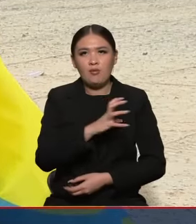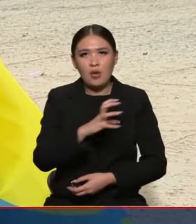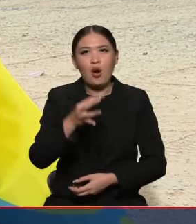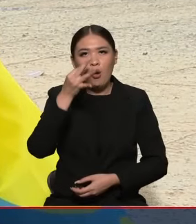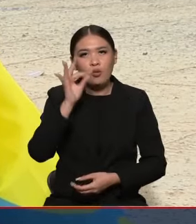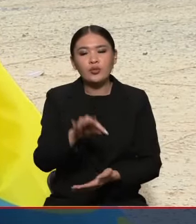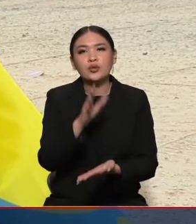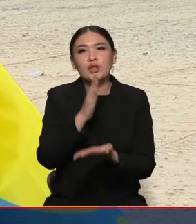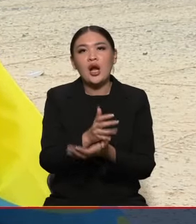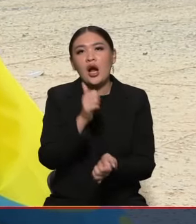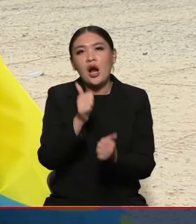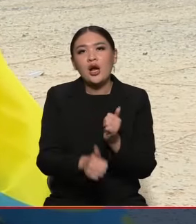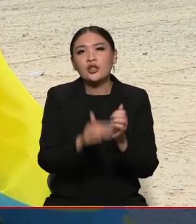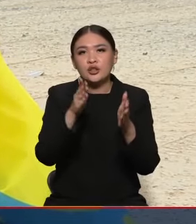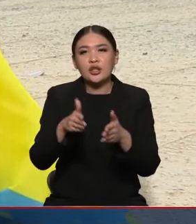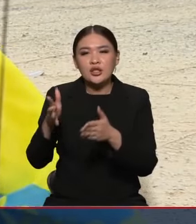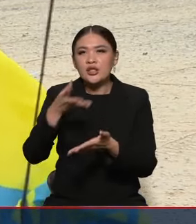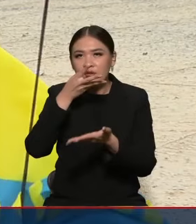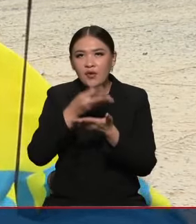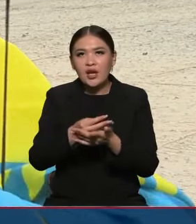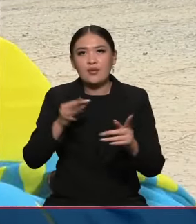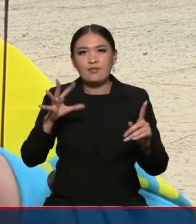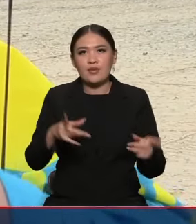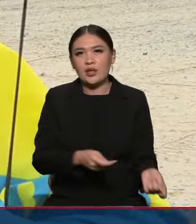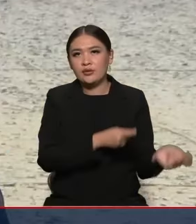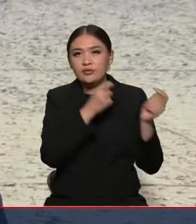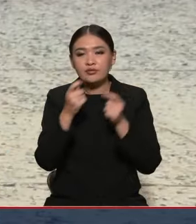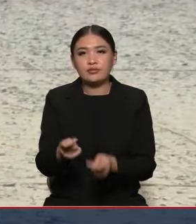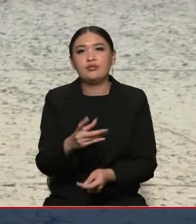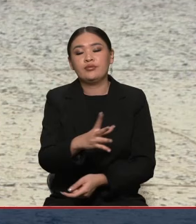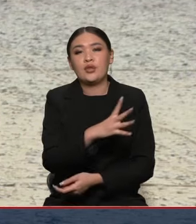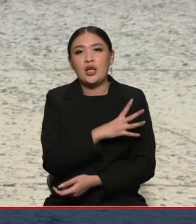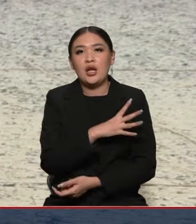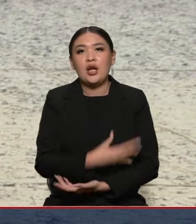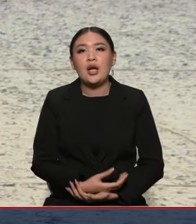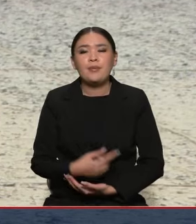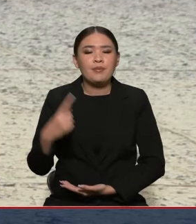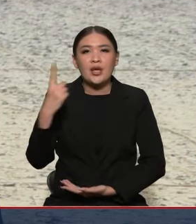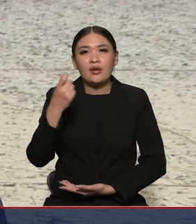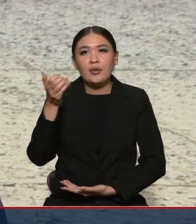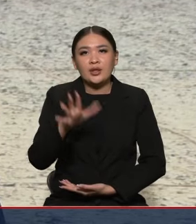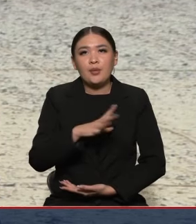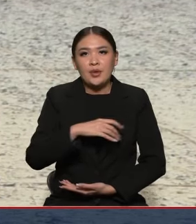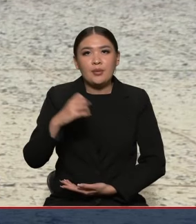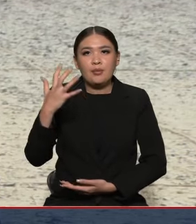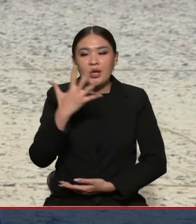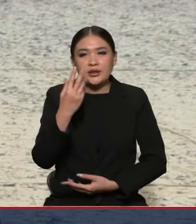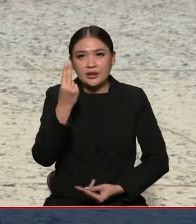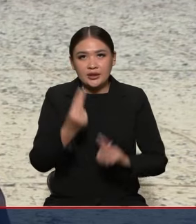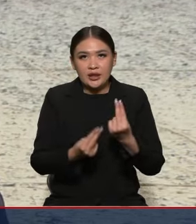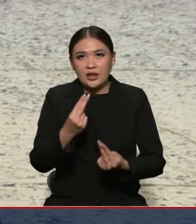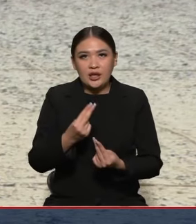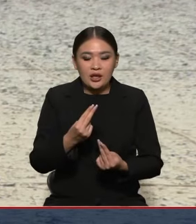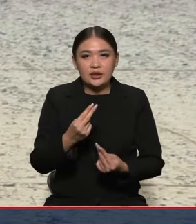опыт. Каждый из них приехал сюда со своим луком и стрелами. Первые победители уже вошли в историю 5-х всемирных игр